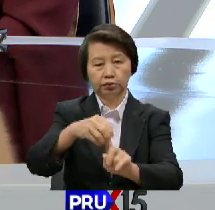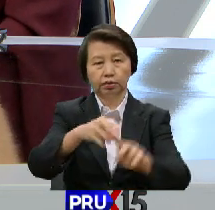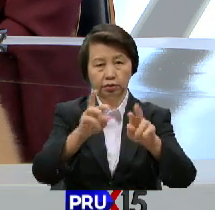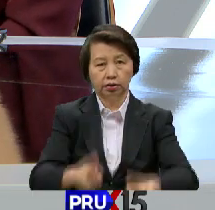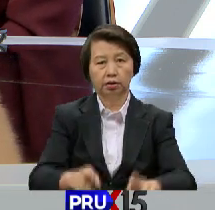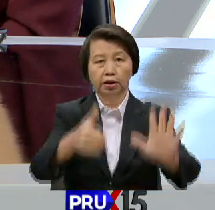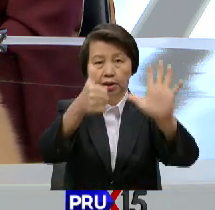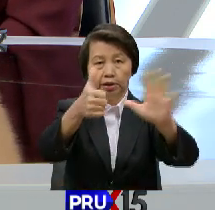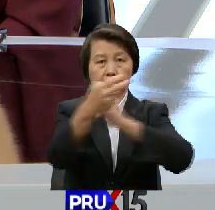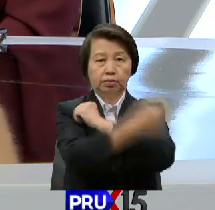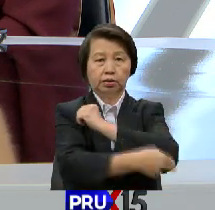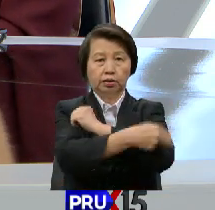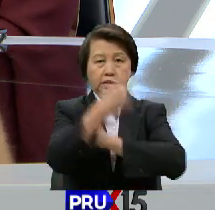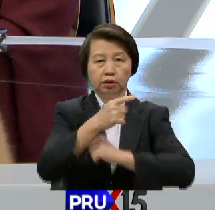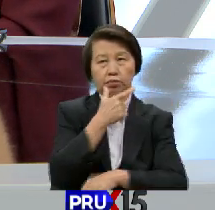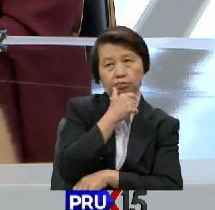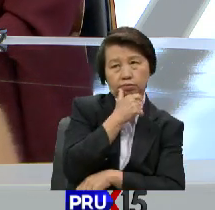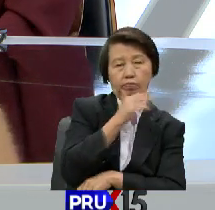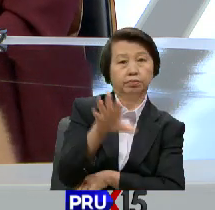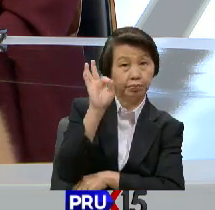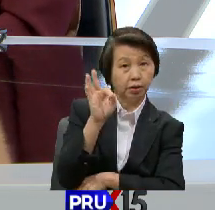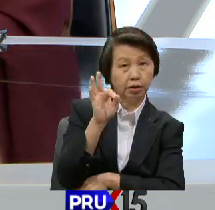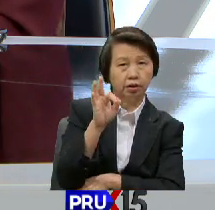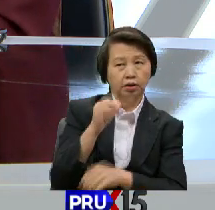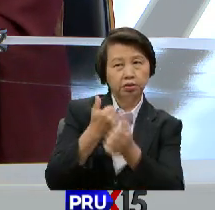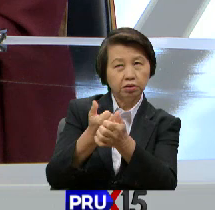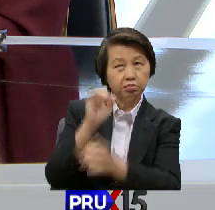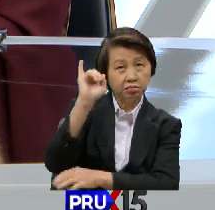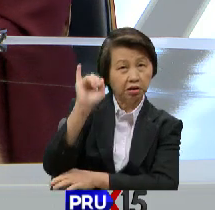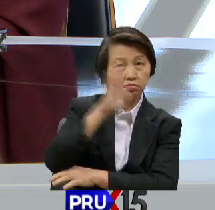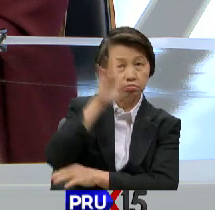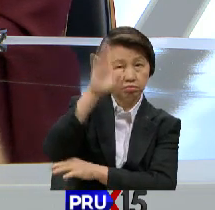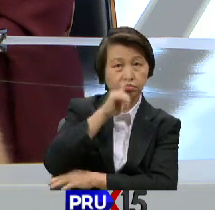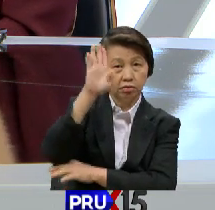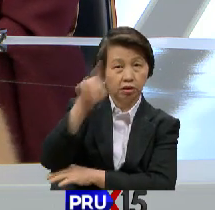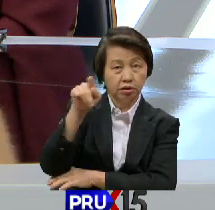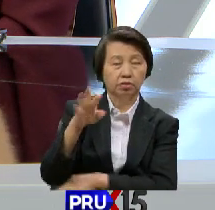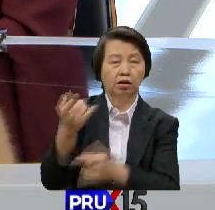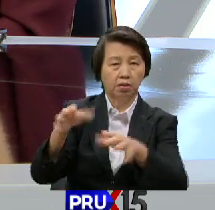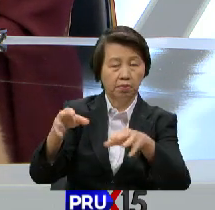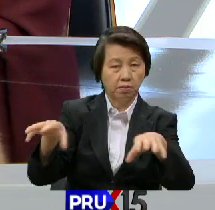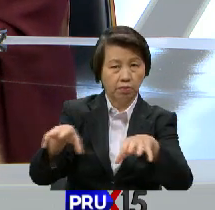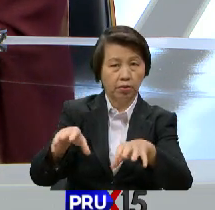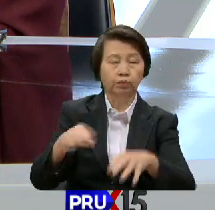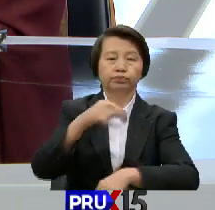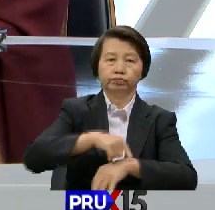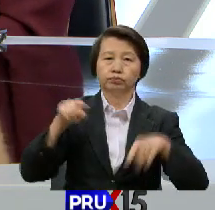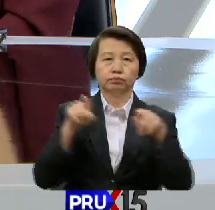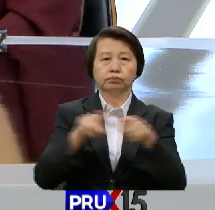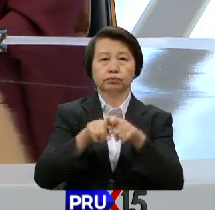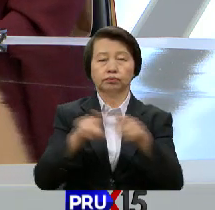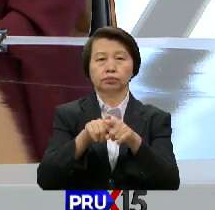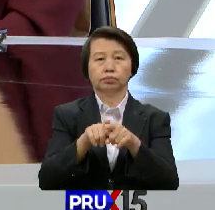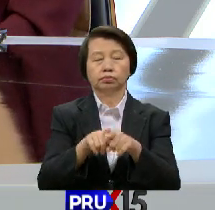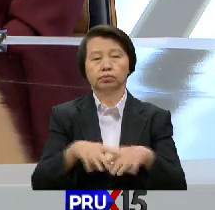ke-6 negeri untuk membuat pilihan berdasarkan janji-janji yang diberi kawan di Facebook yang akan diberikan namun dalam bahasa yang sama